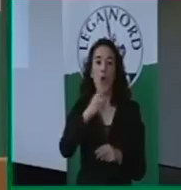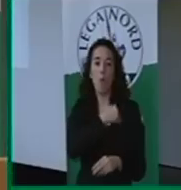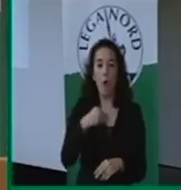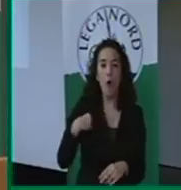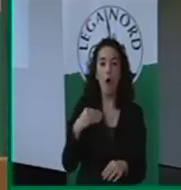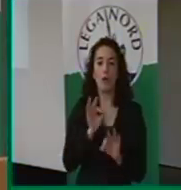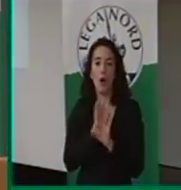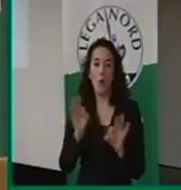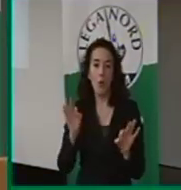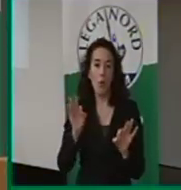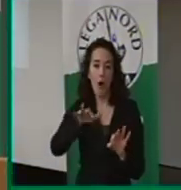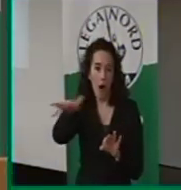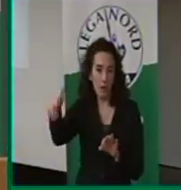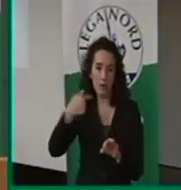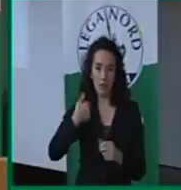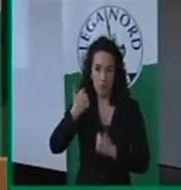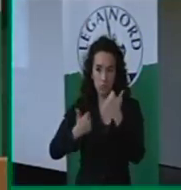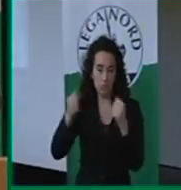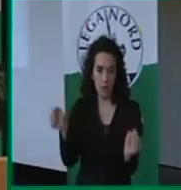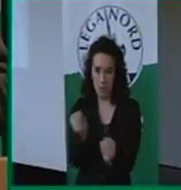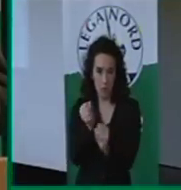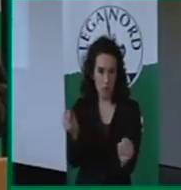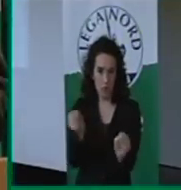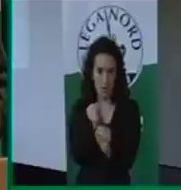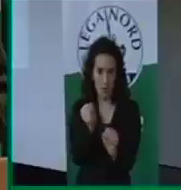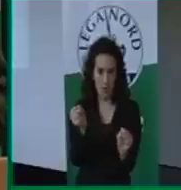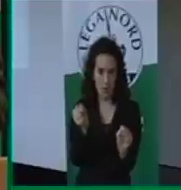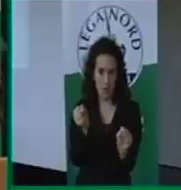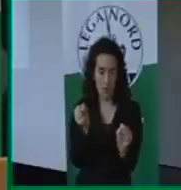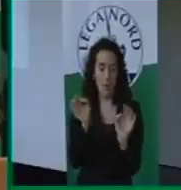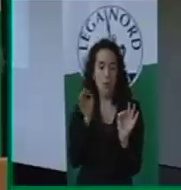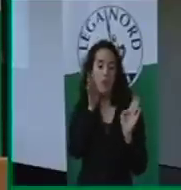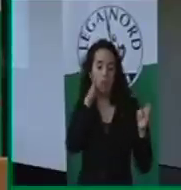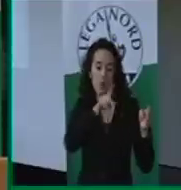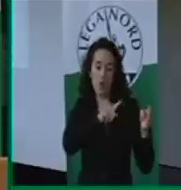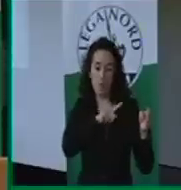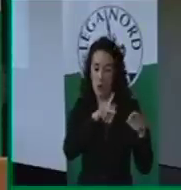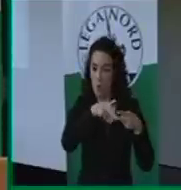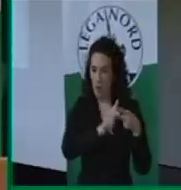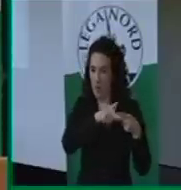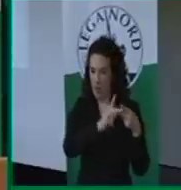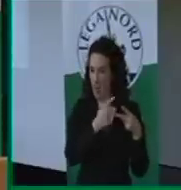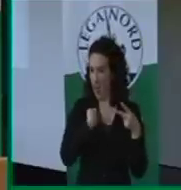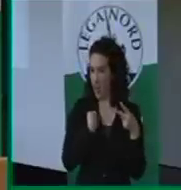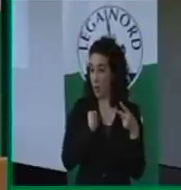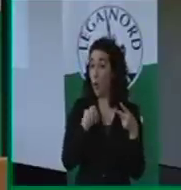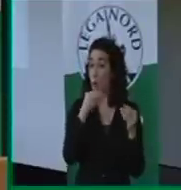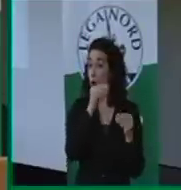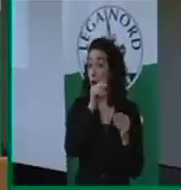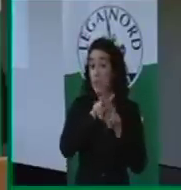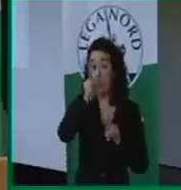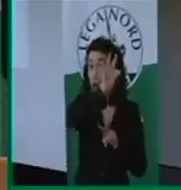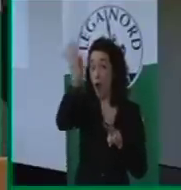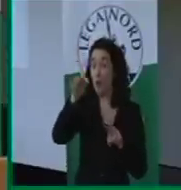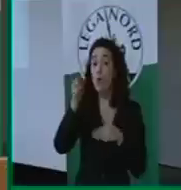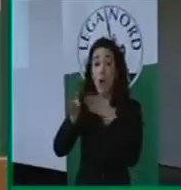che mercati diciamo con la con la tradizione Io parlo per il mio per il mio settore la meccanica comunque sono abbastanza evoluti Il